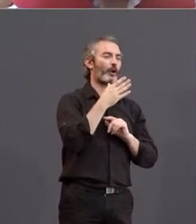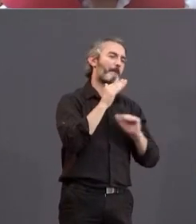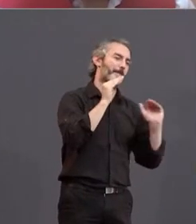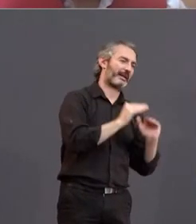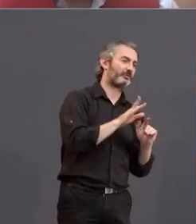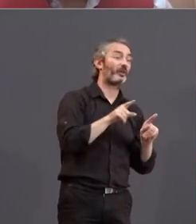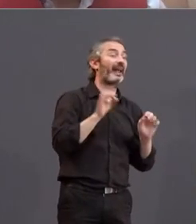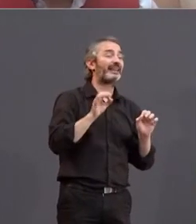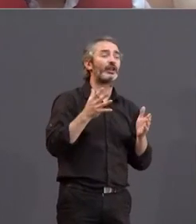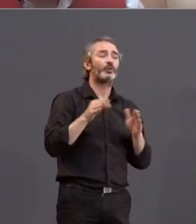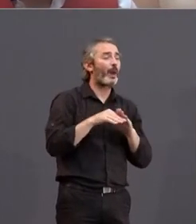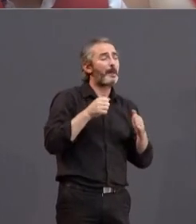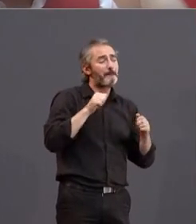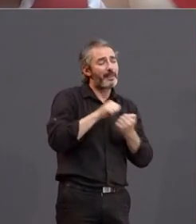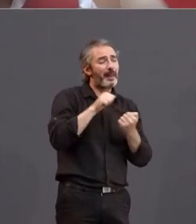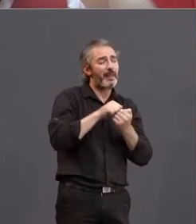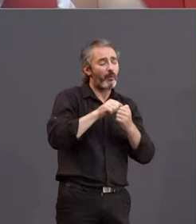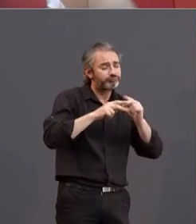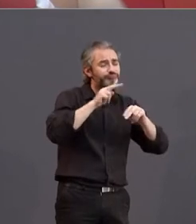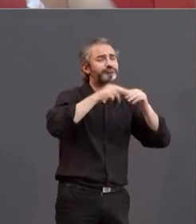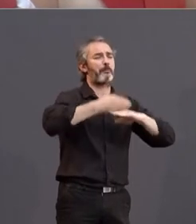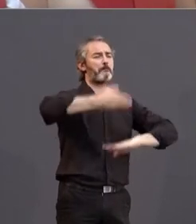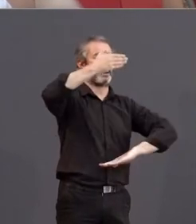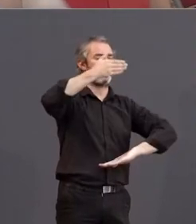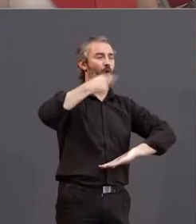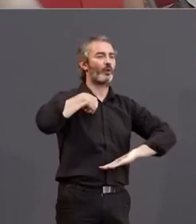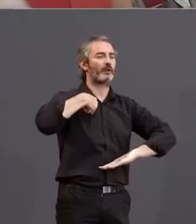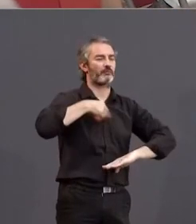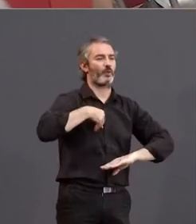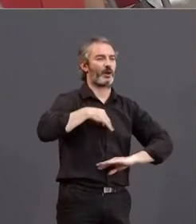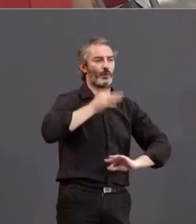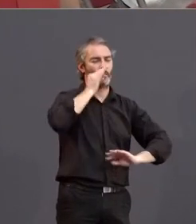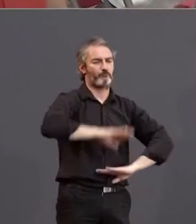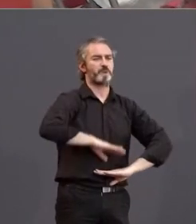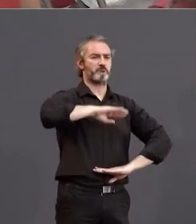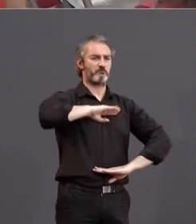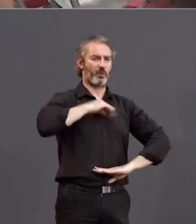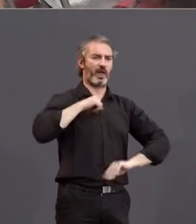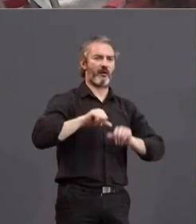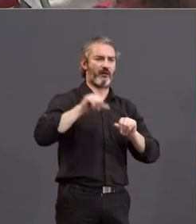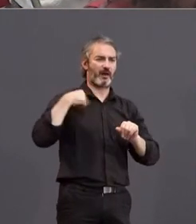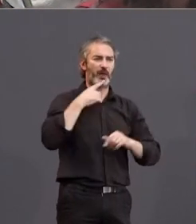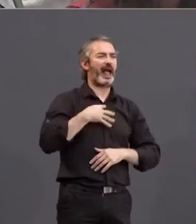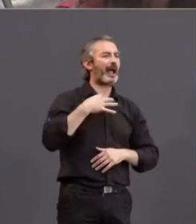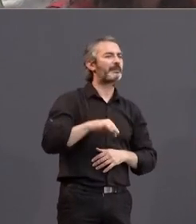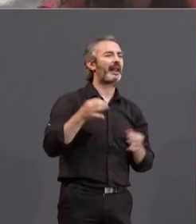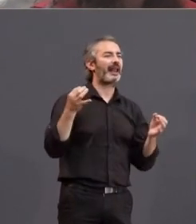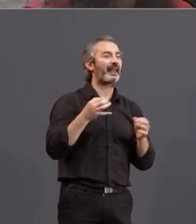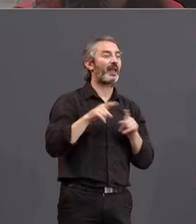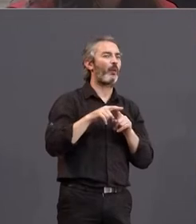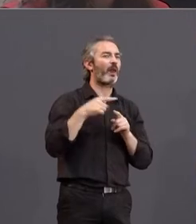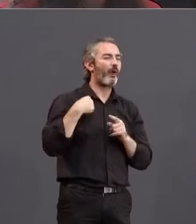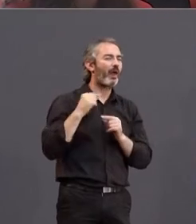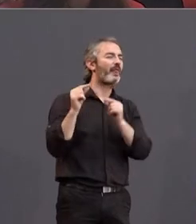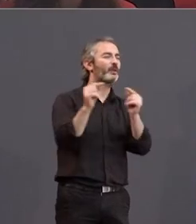ja se sap, tota pedra fa paret. Ens emportem els coneixements i habilitats adquirides durant la carrera, com ara la capacitat que, després de tants